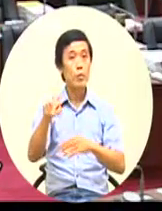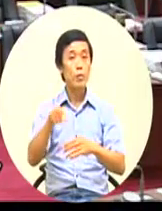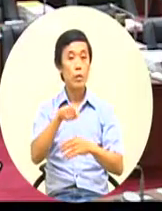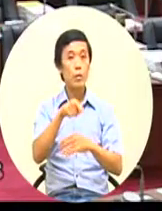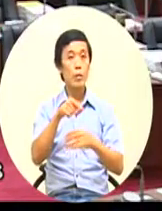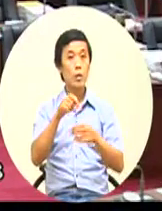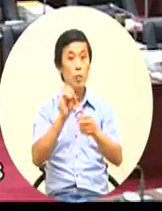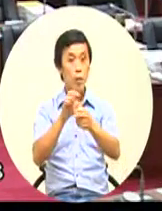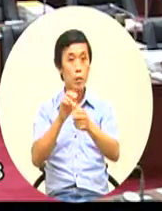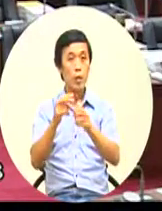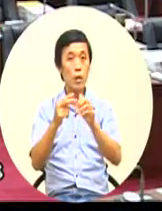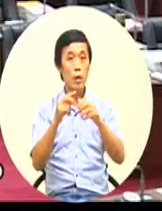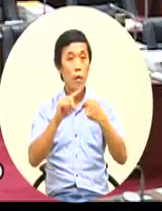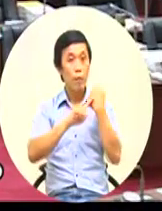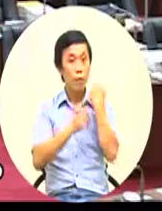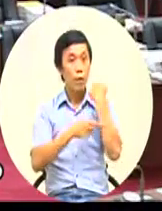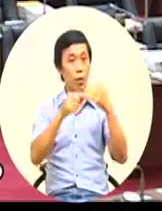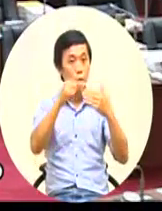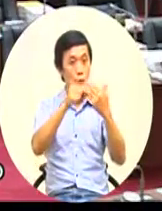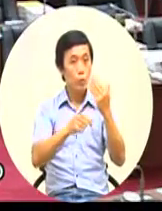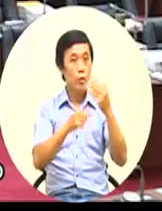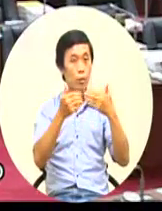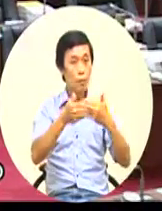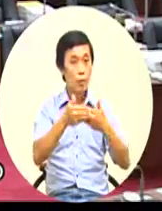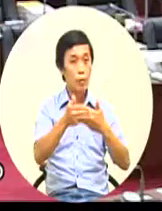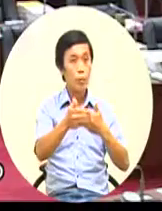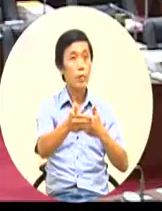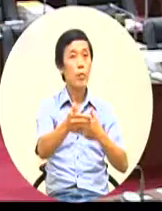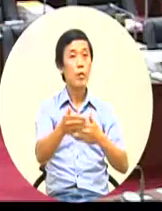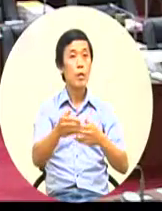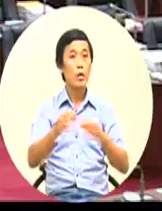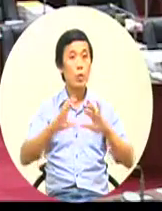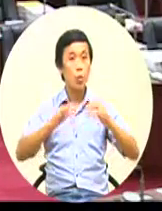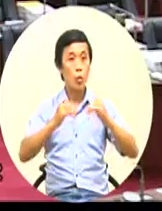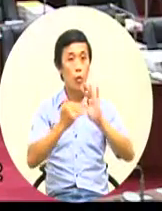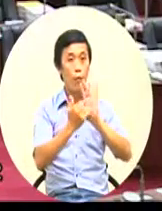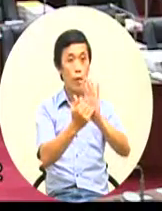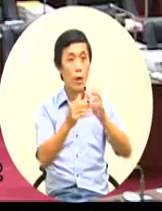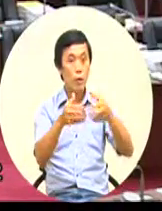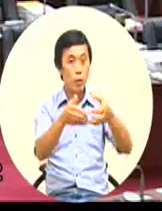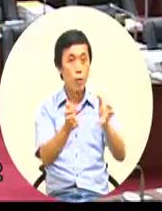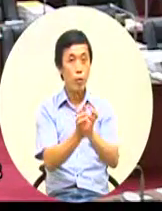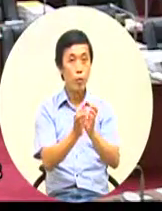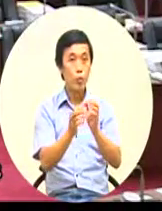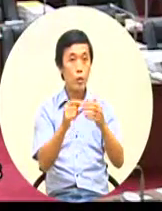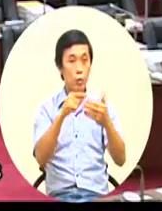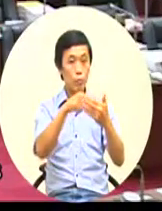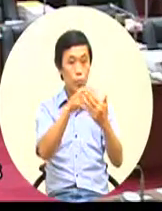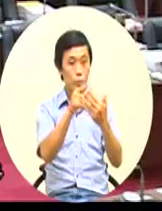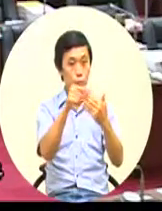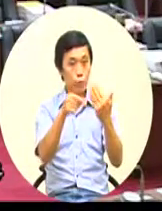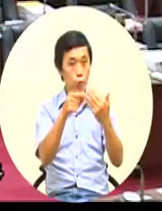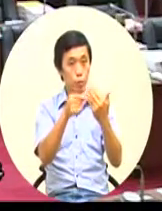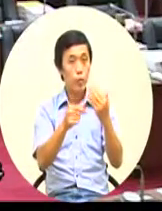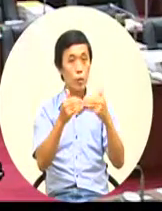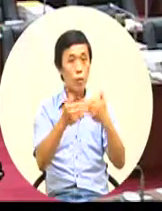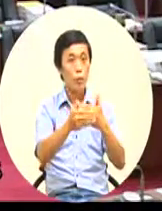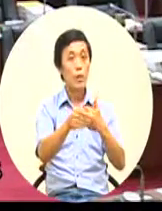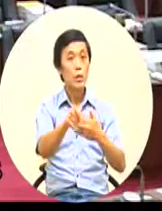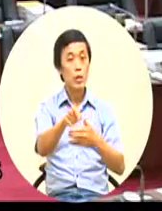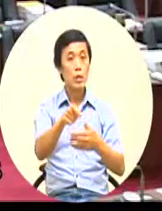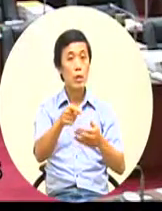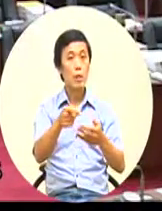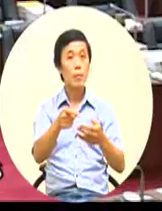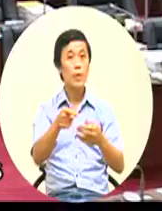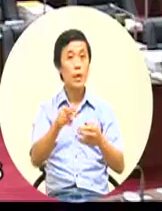律的程序跟国防部法律的程序进行到这边。那我想您今天的诉求，我们在陈情书里面。我们也会跟市